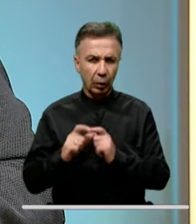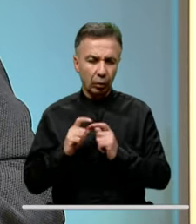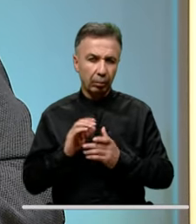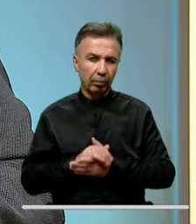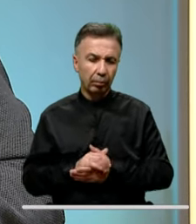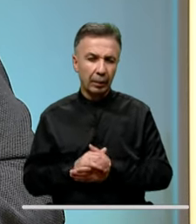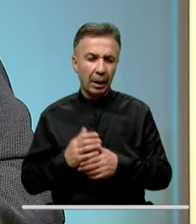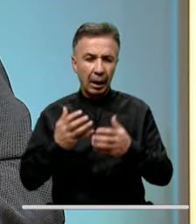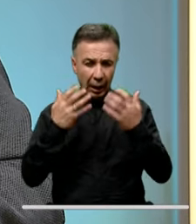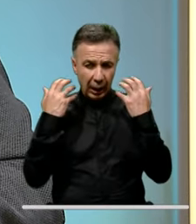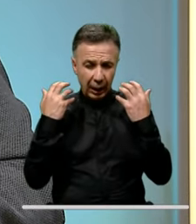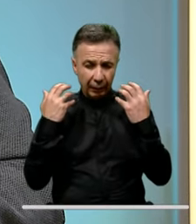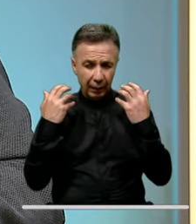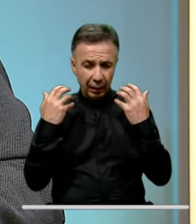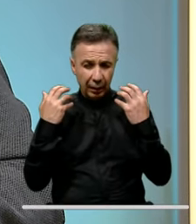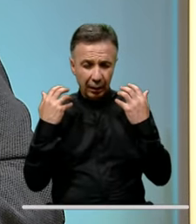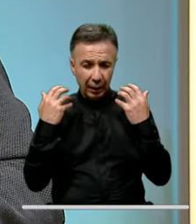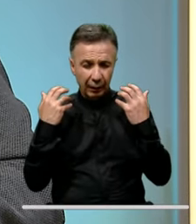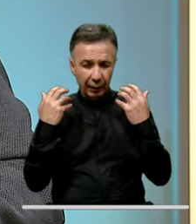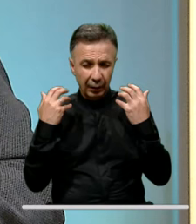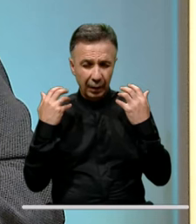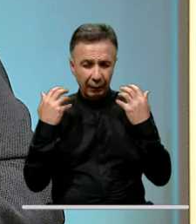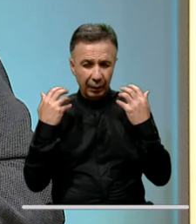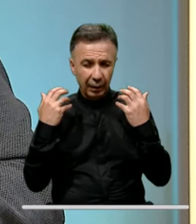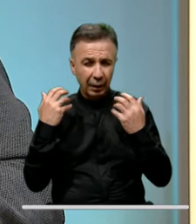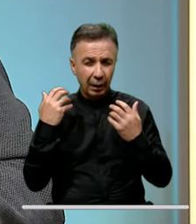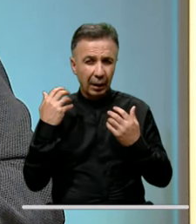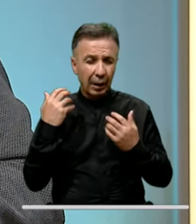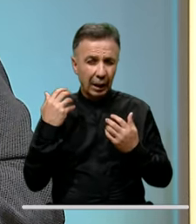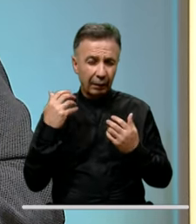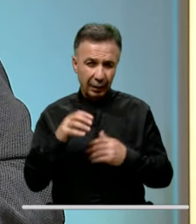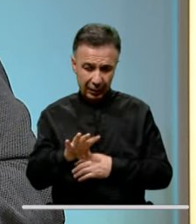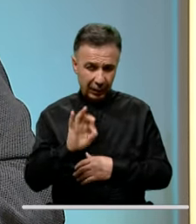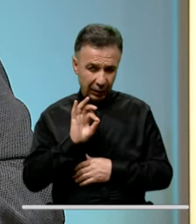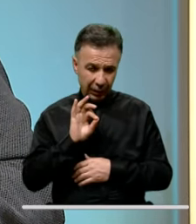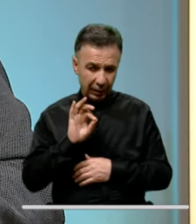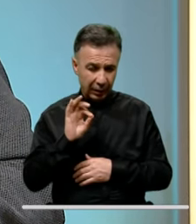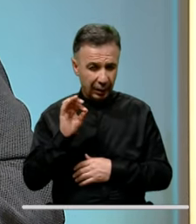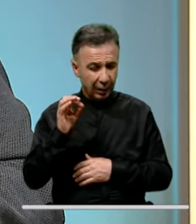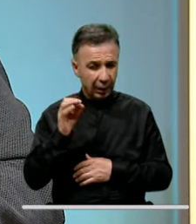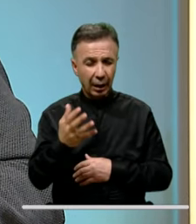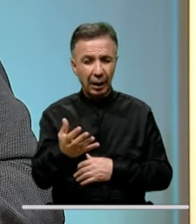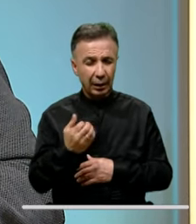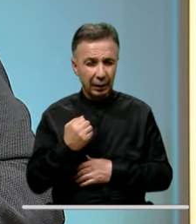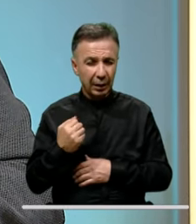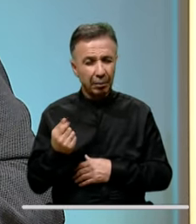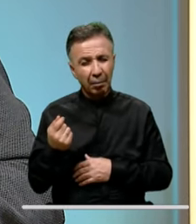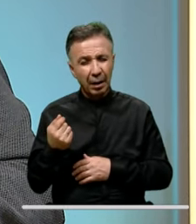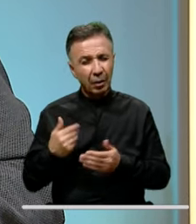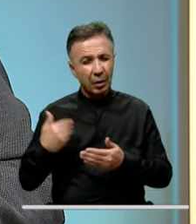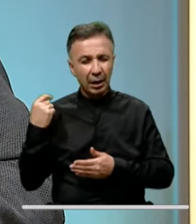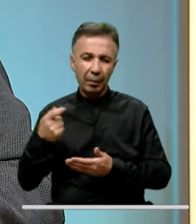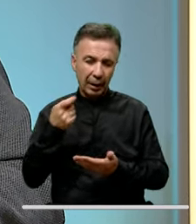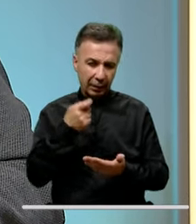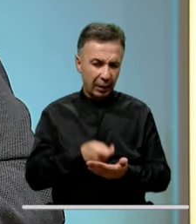Hayvanı kurbanlık olarak kesmeyi düşündüğünüz hayvanı belirlediniz ve bedelin bir kısmını da satıcıya verdiniz.